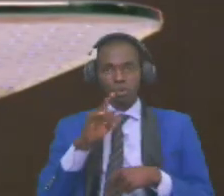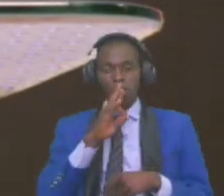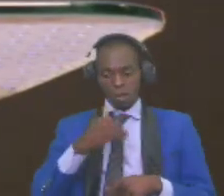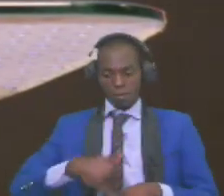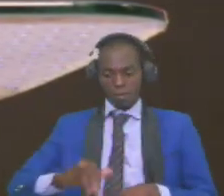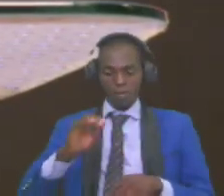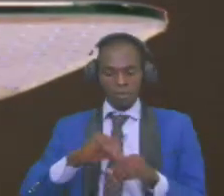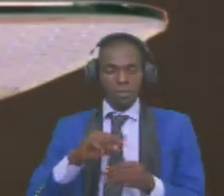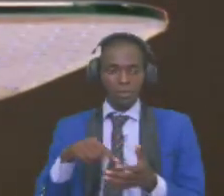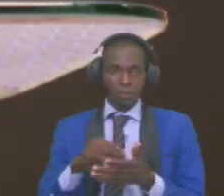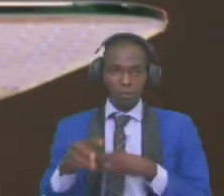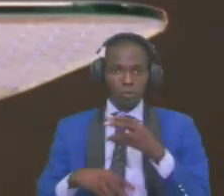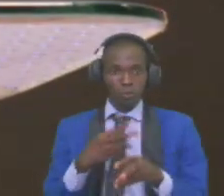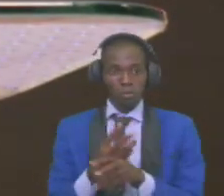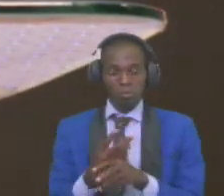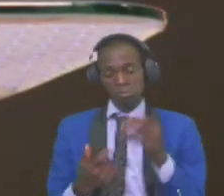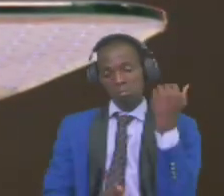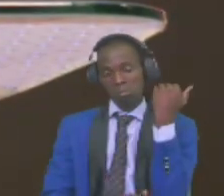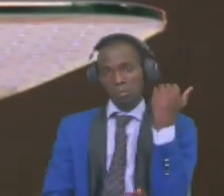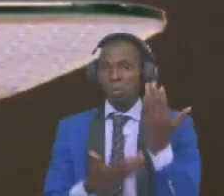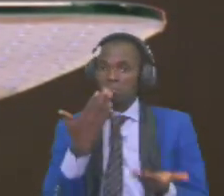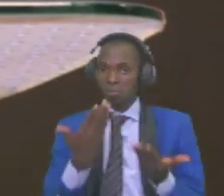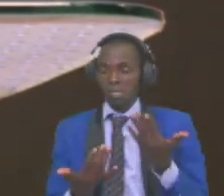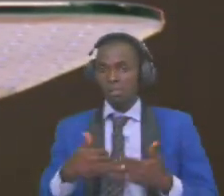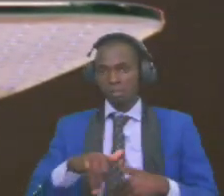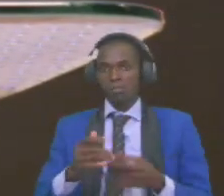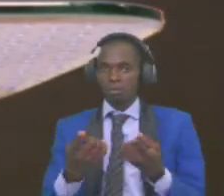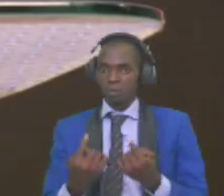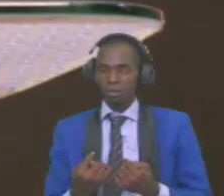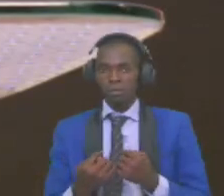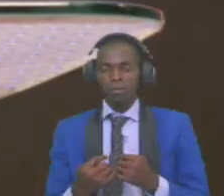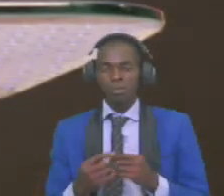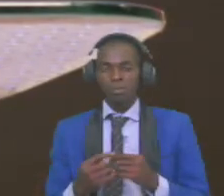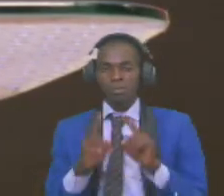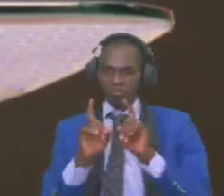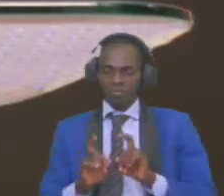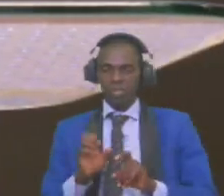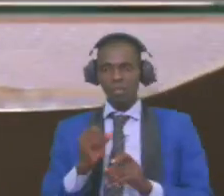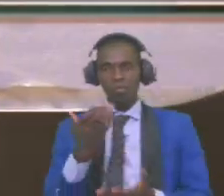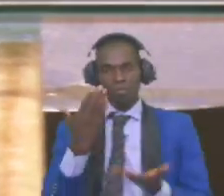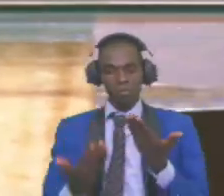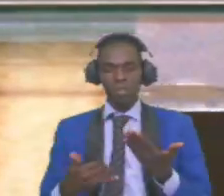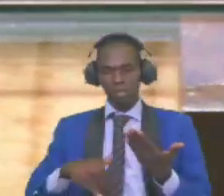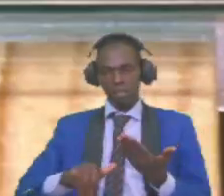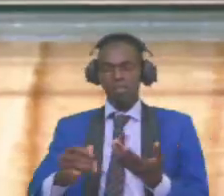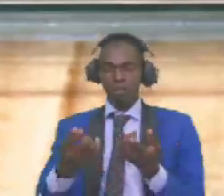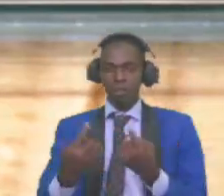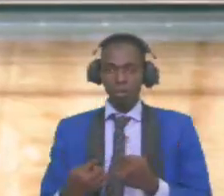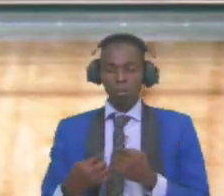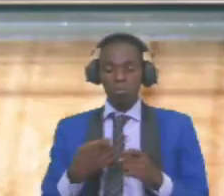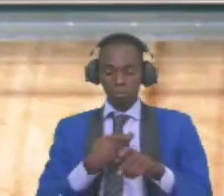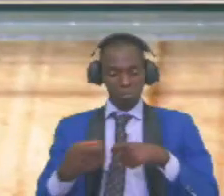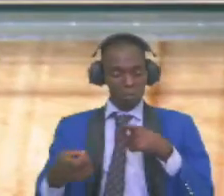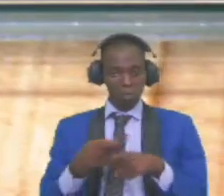monde les mêmes têtes datation reviendront les épreuves pour la revenir les